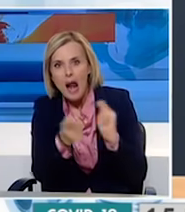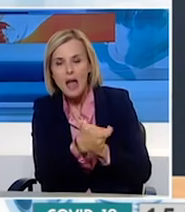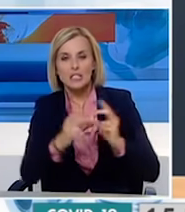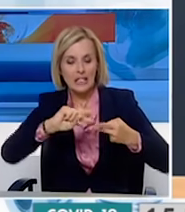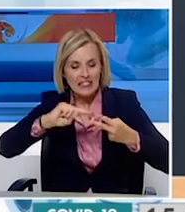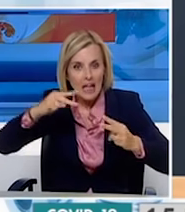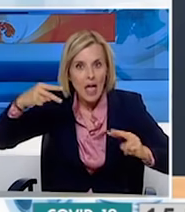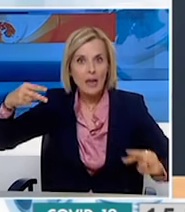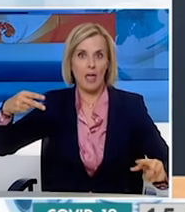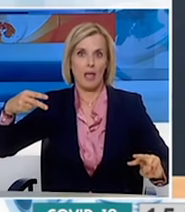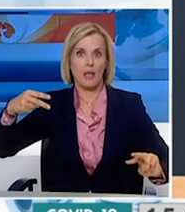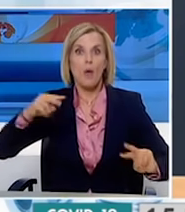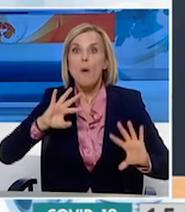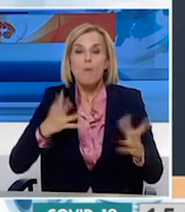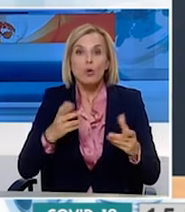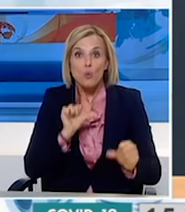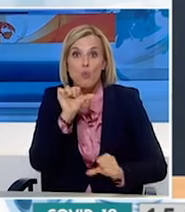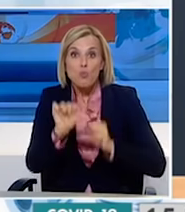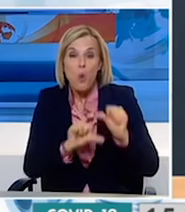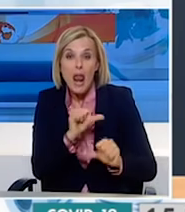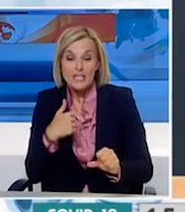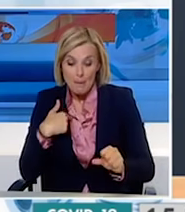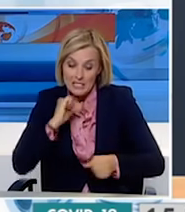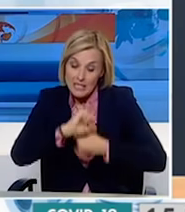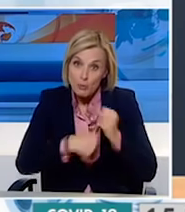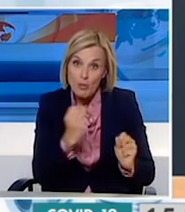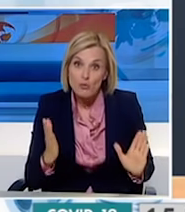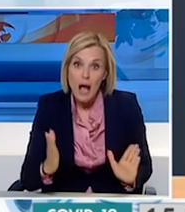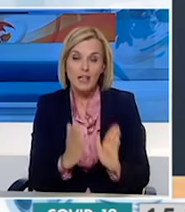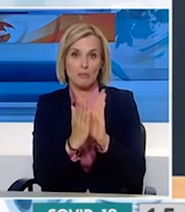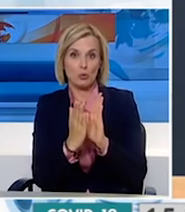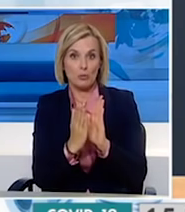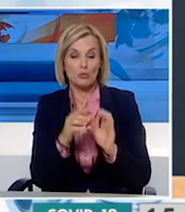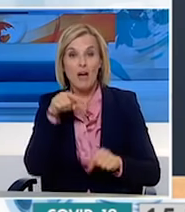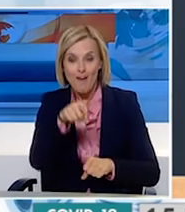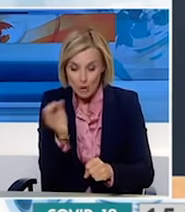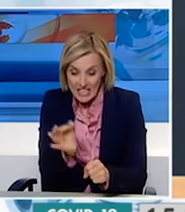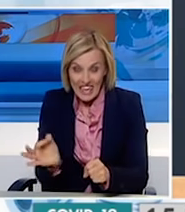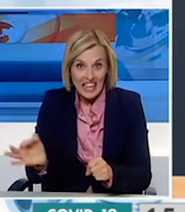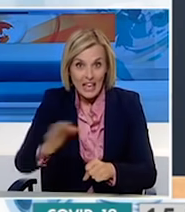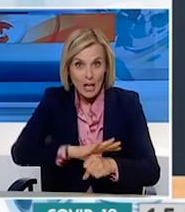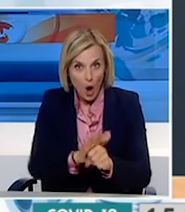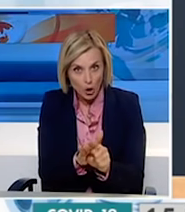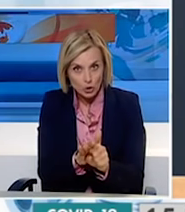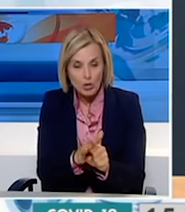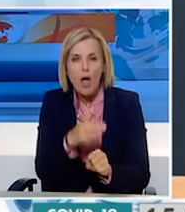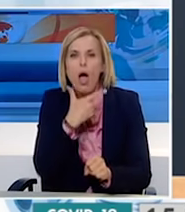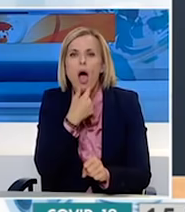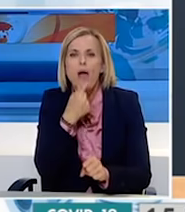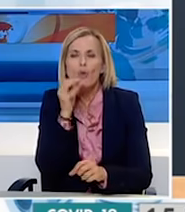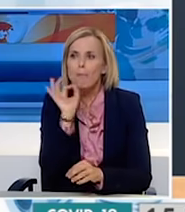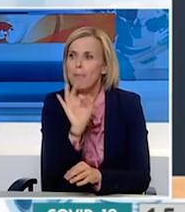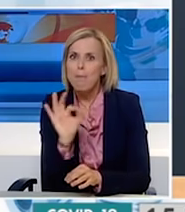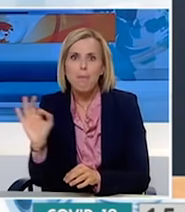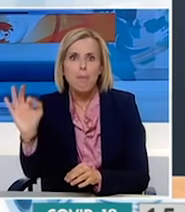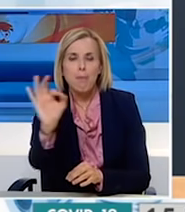γονιδιώματος. Μια τέτοια μετάλλαξη θα μπορούσε να εξασθενήσει τον ιό και παρά το γεγονός πως θα μπορούσε να διευκολύνει τη μετάδοση του ιού από ανθρώπους